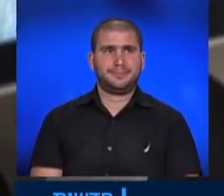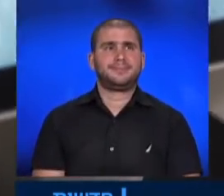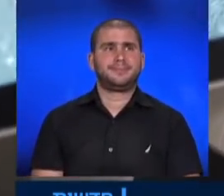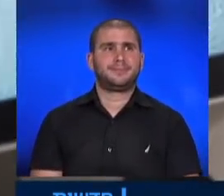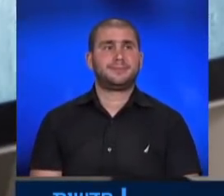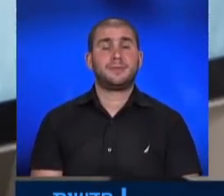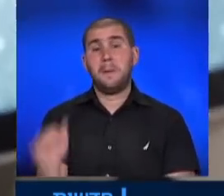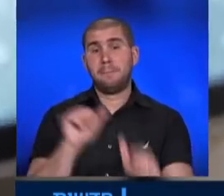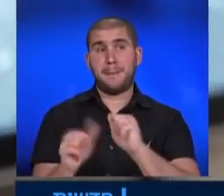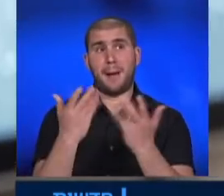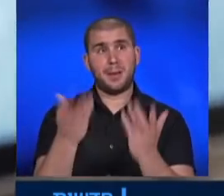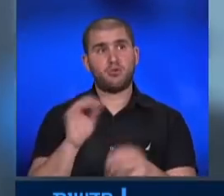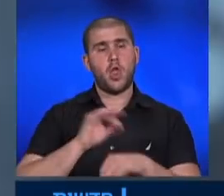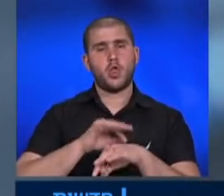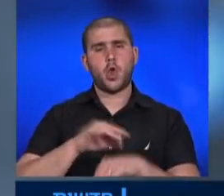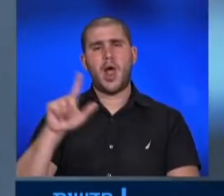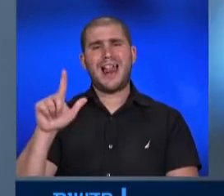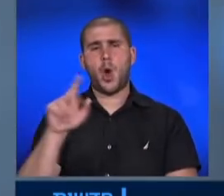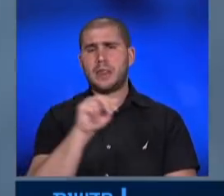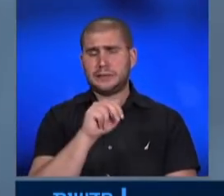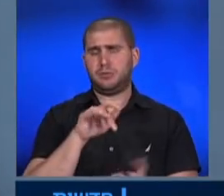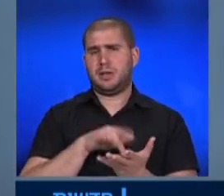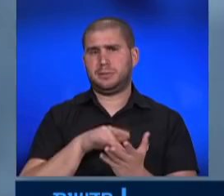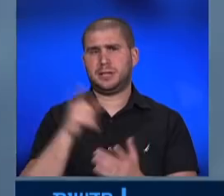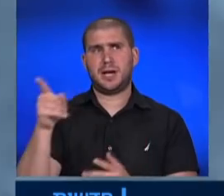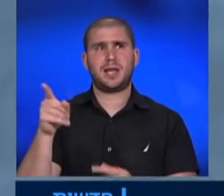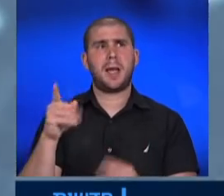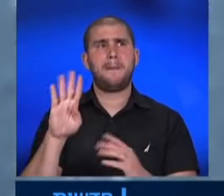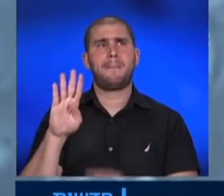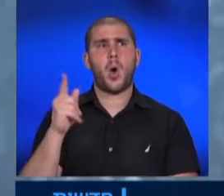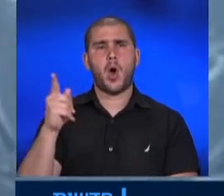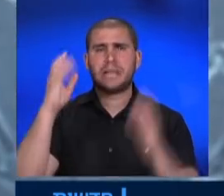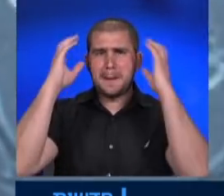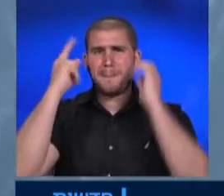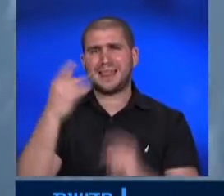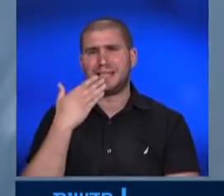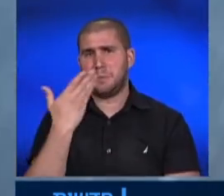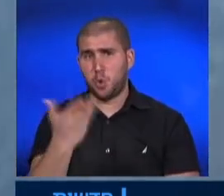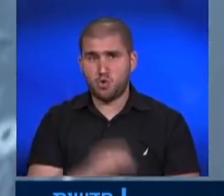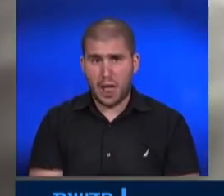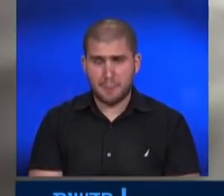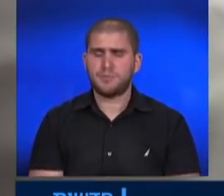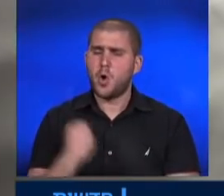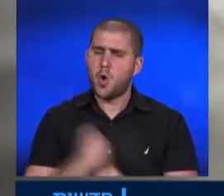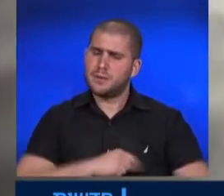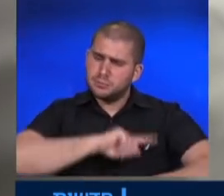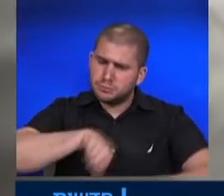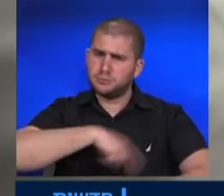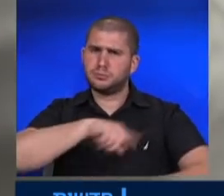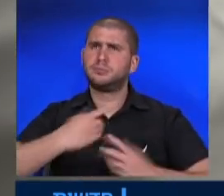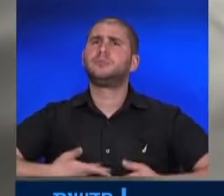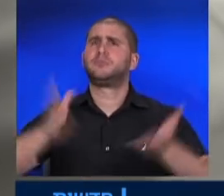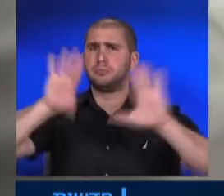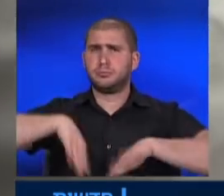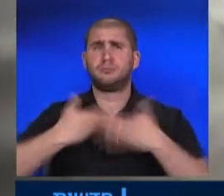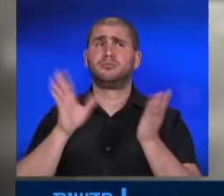במעבדה הקטנה של דוקטור ליאור ניסים, שנמצאת בביו-האוס, בהדסה עין כרם בירושלים, עובדים סביב השעון. אלה תאי ריאה